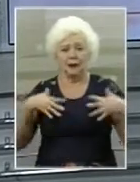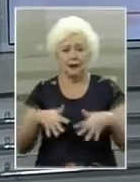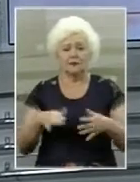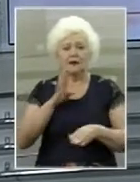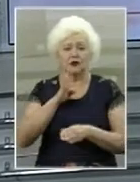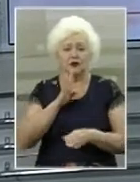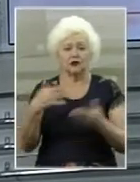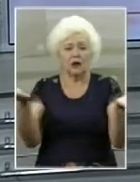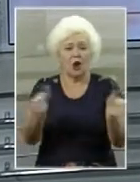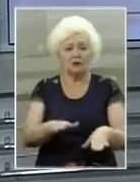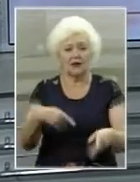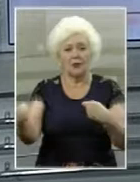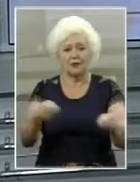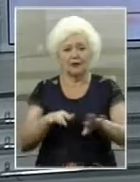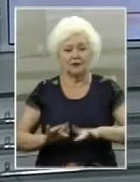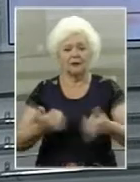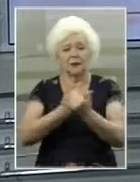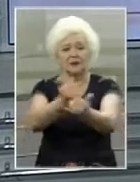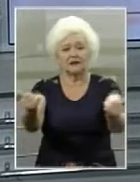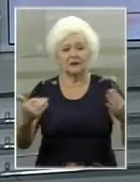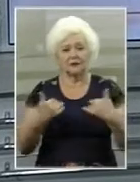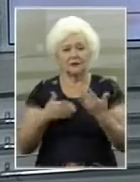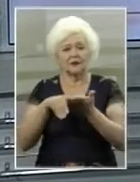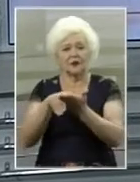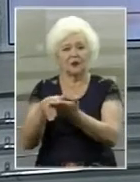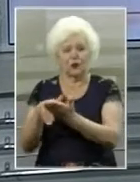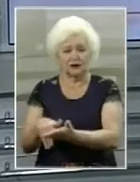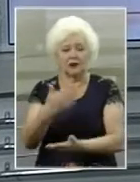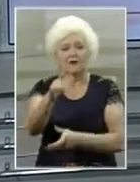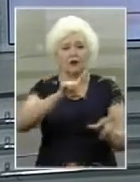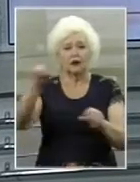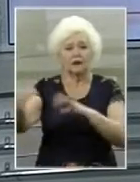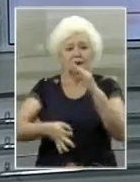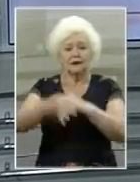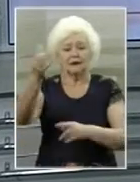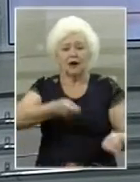покинула підприємницьку діяльність та присвятила себе волонтерству. Вона їздить на